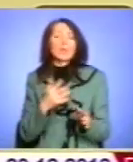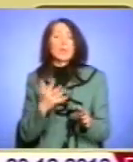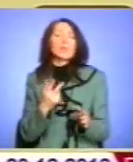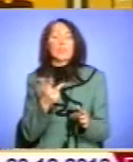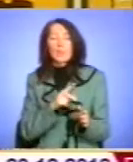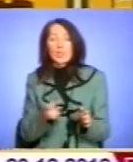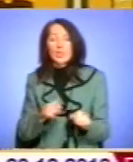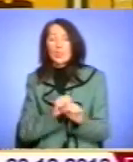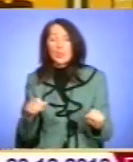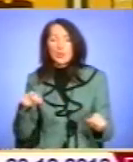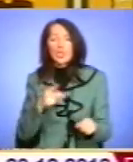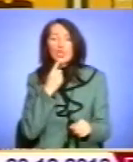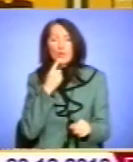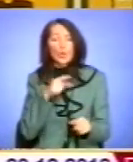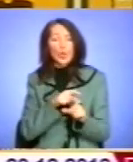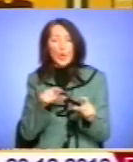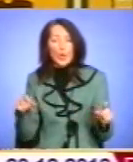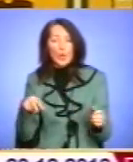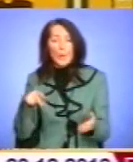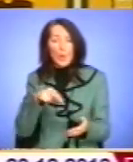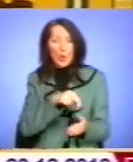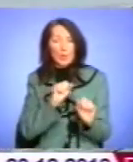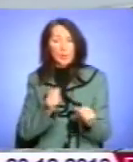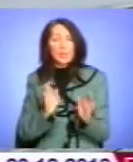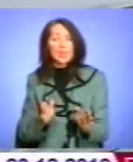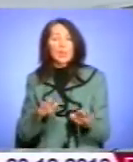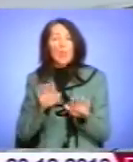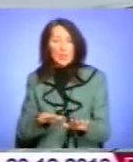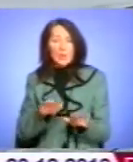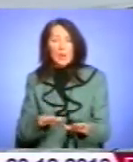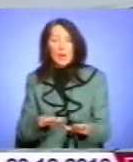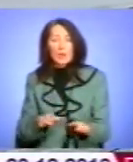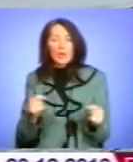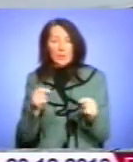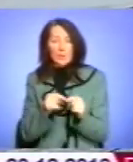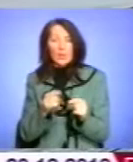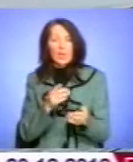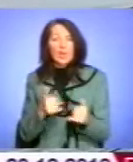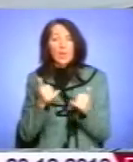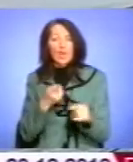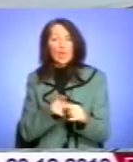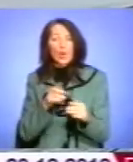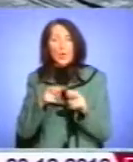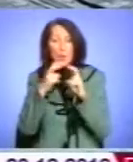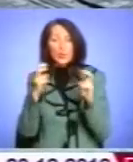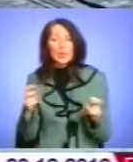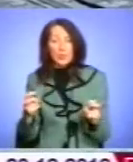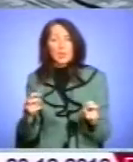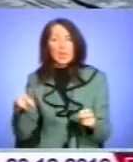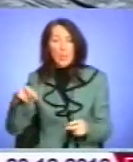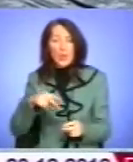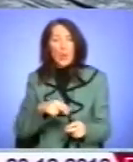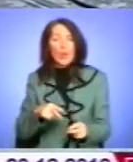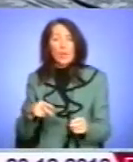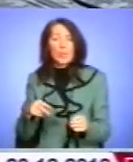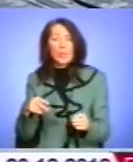лінію. Переходити колії треба лише у встановлених місцях. Для цього є пішохідні мости, переходи, переїзди. Перш ніж перейти